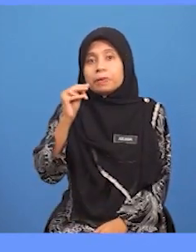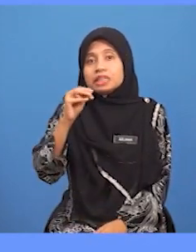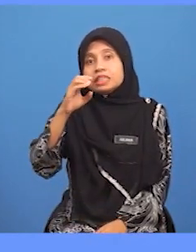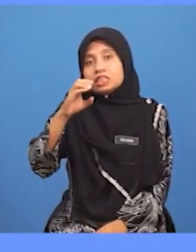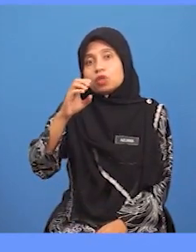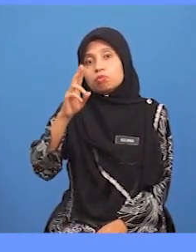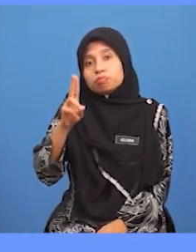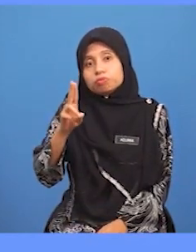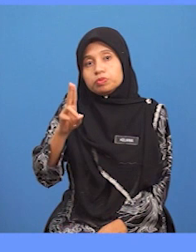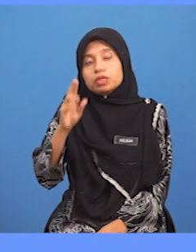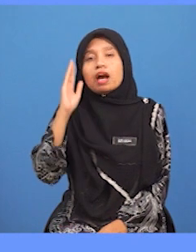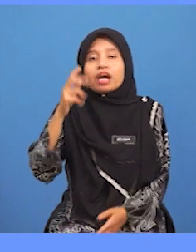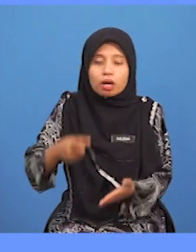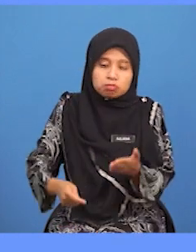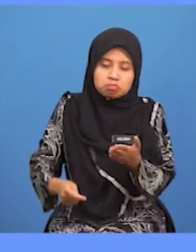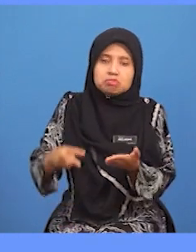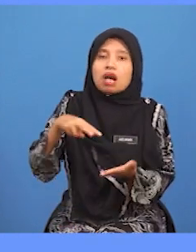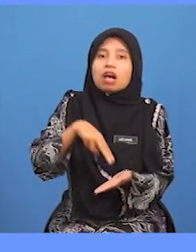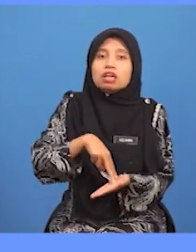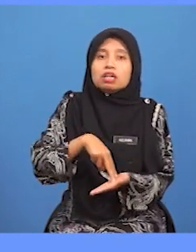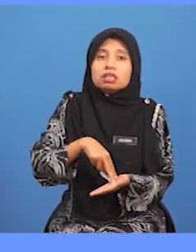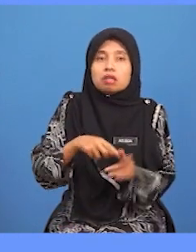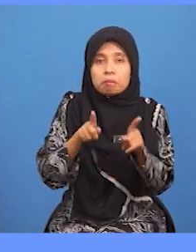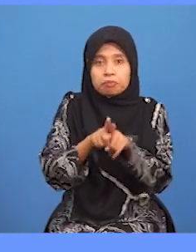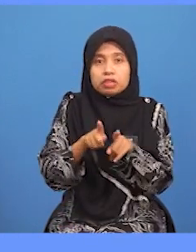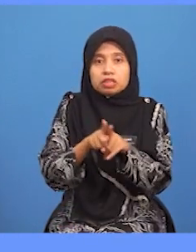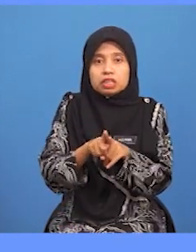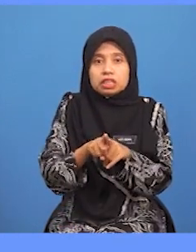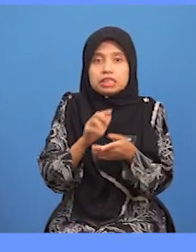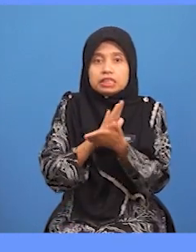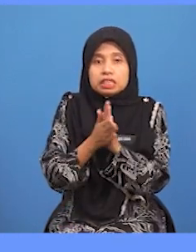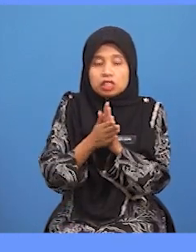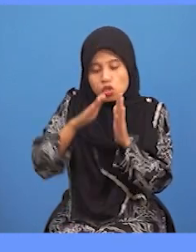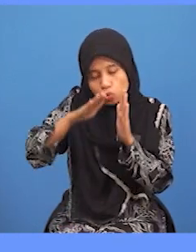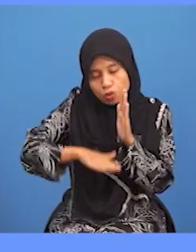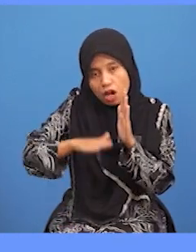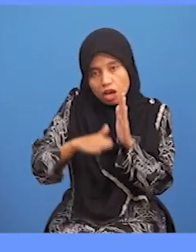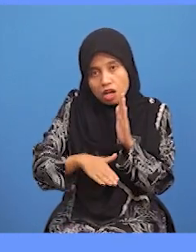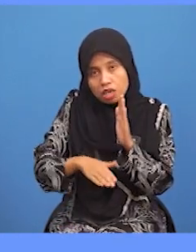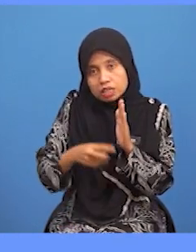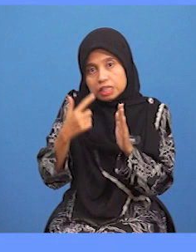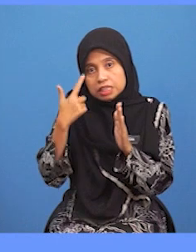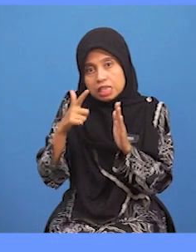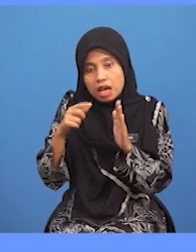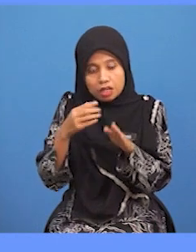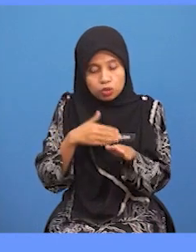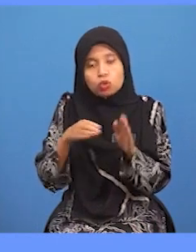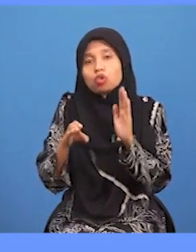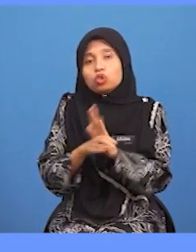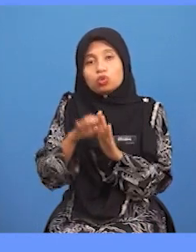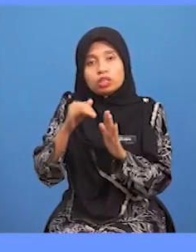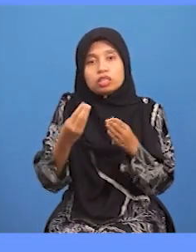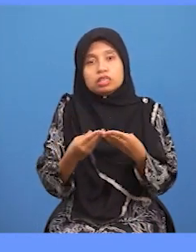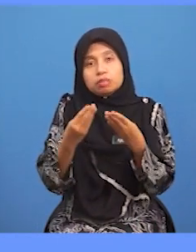caruman seunit juga meningkat. Maka, titik pulang modal menjadi semakin kurang. Lihat pada contoh jawapan